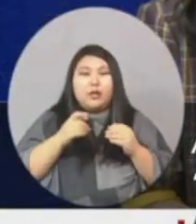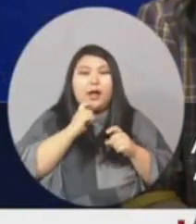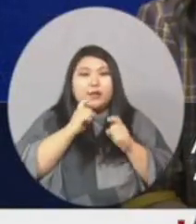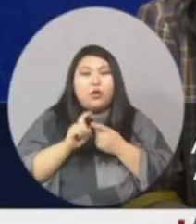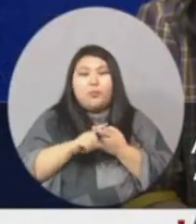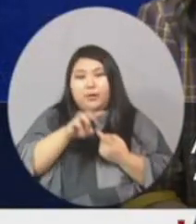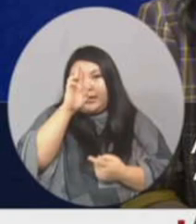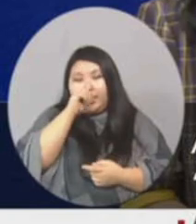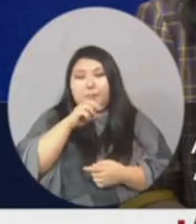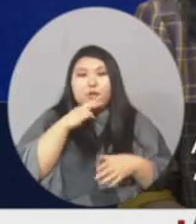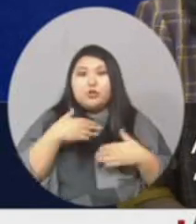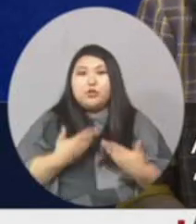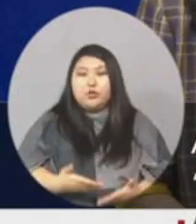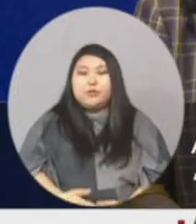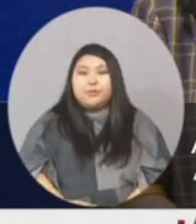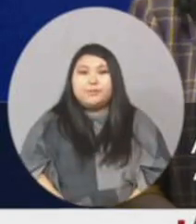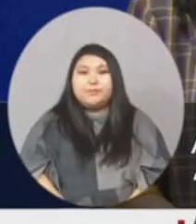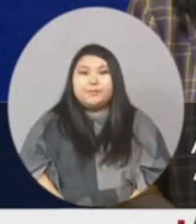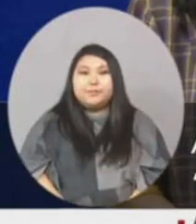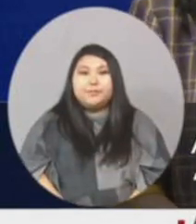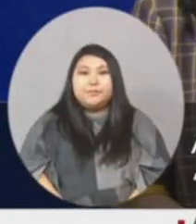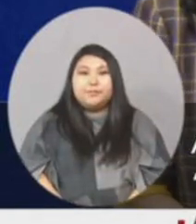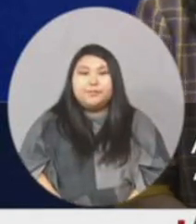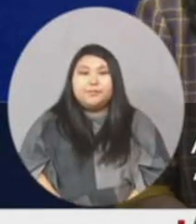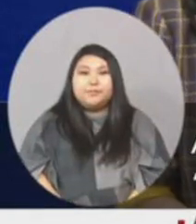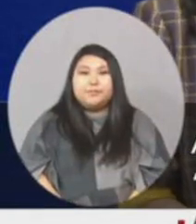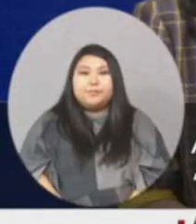холбооны яамнаас мэдээлж байна.